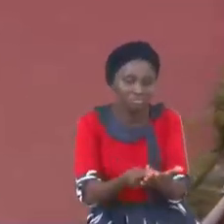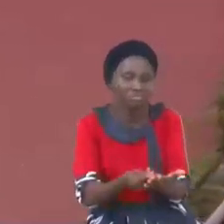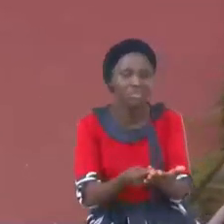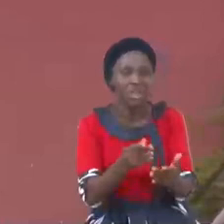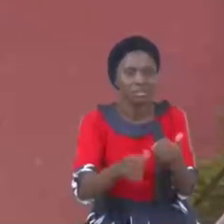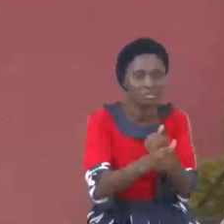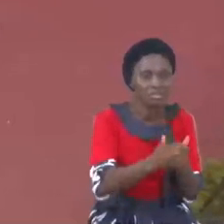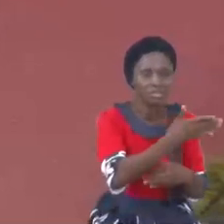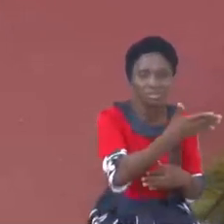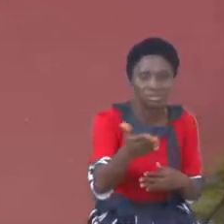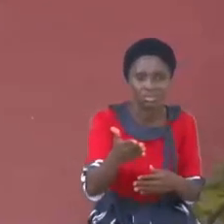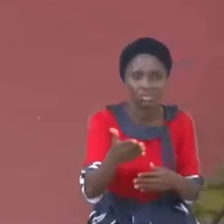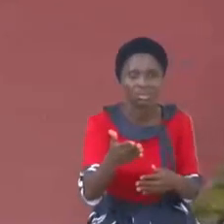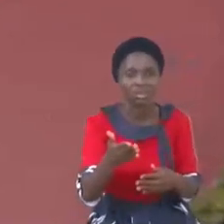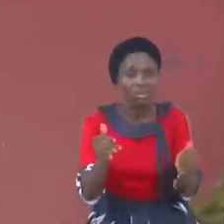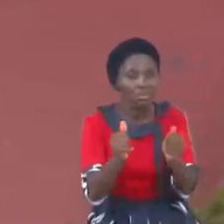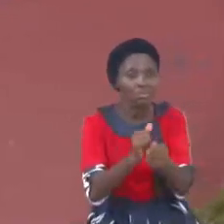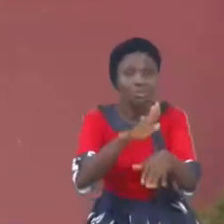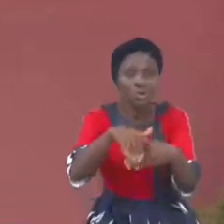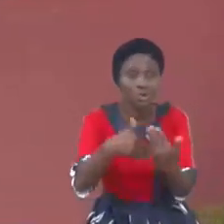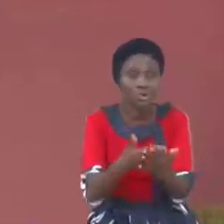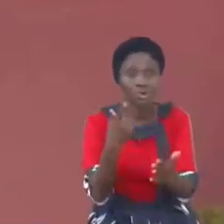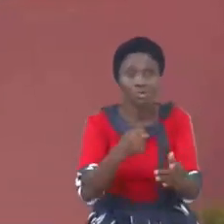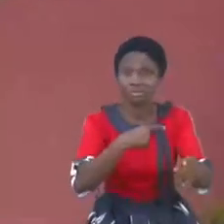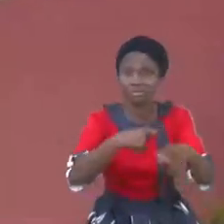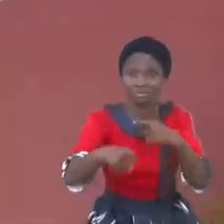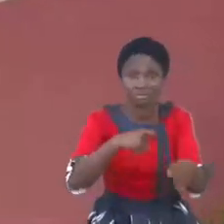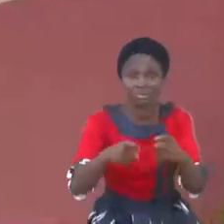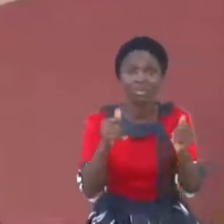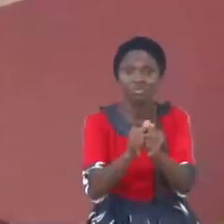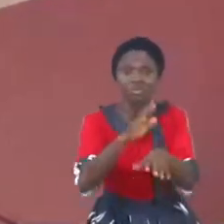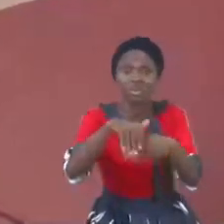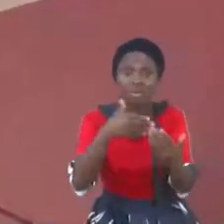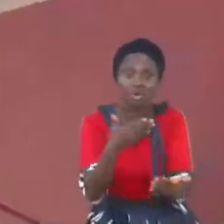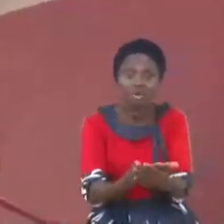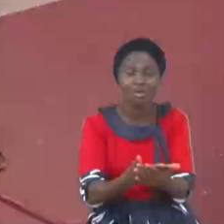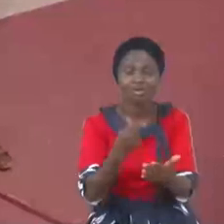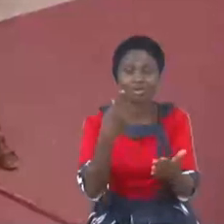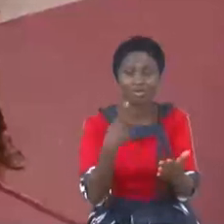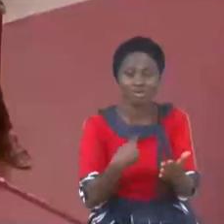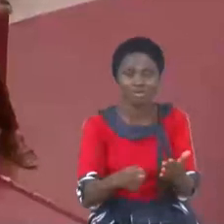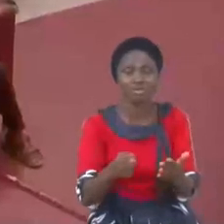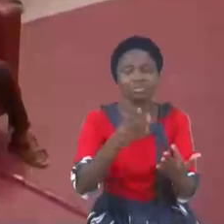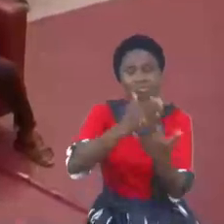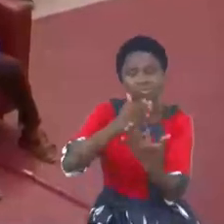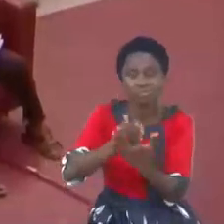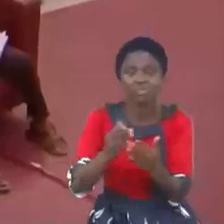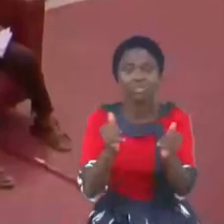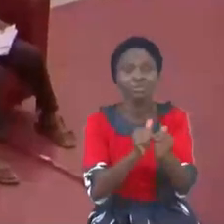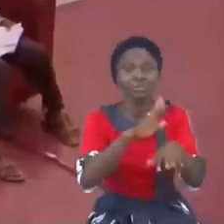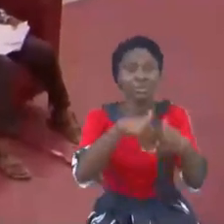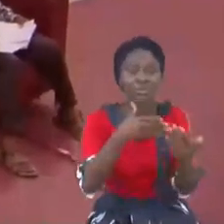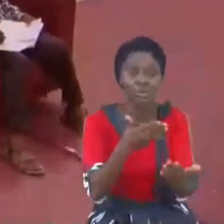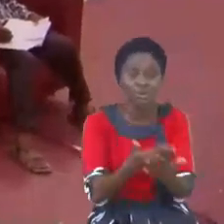à vous en dépit des persécutions, en dépit des obstacles, en dépit